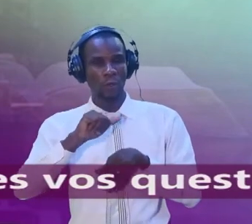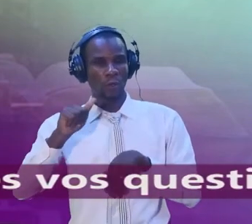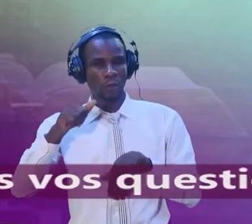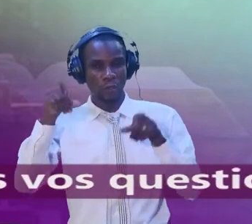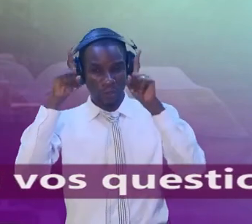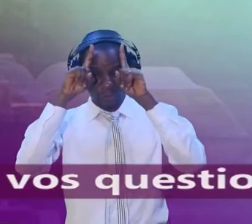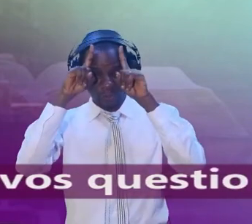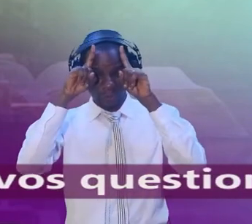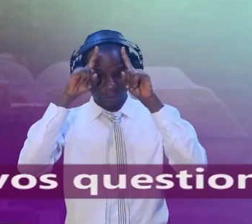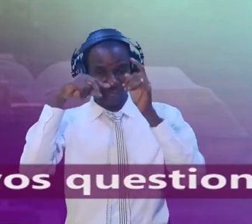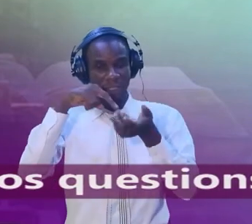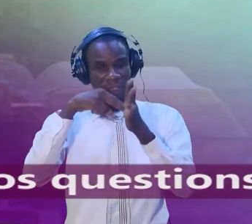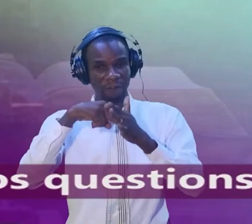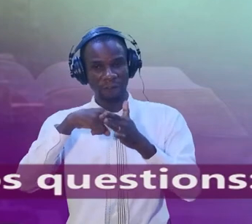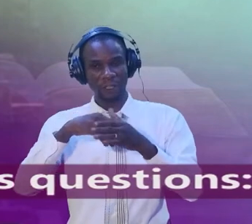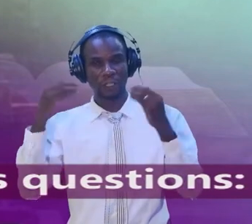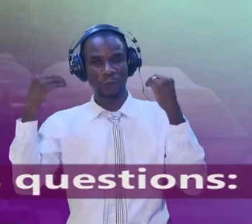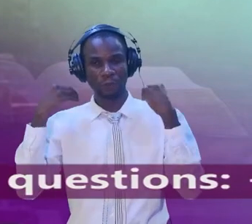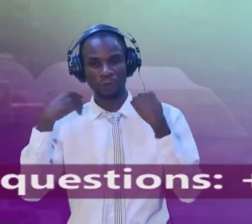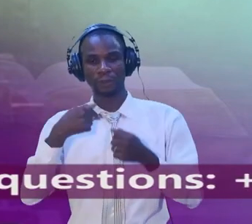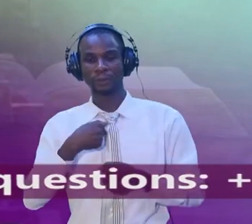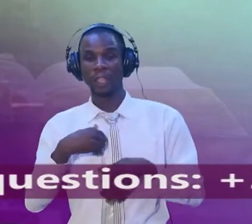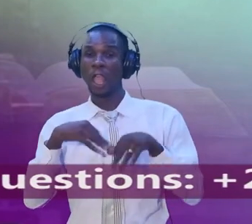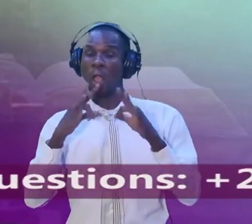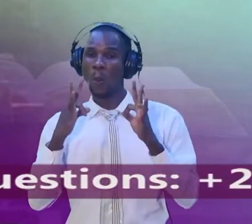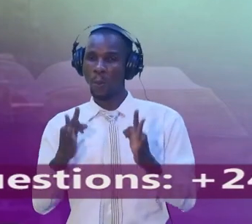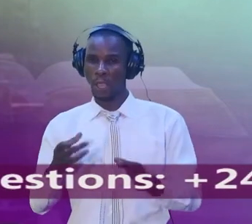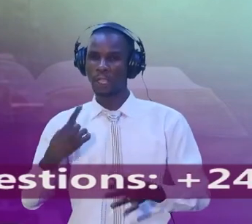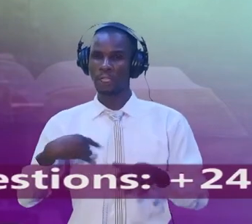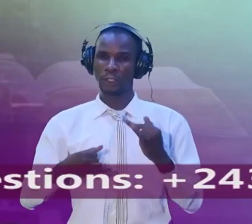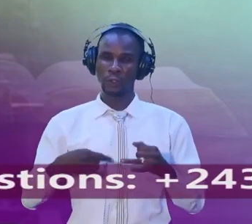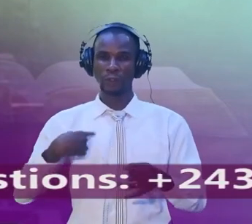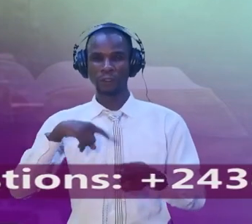Sasa tukiendelea kuamini uongo wake, ndio anatutawala.